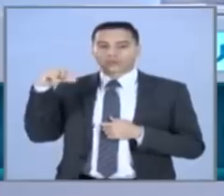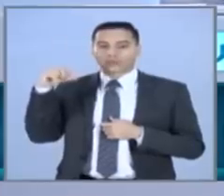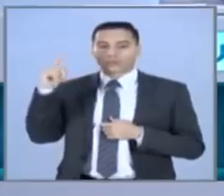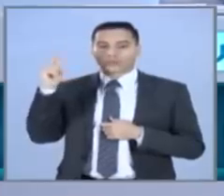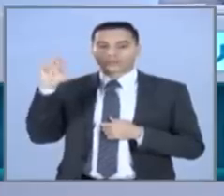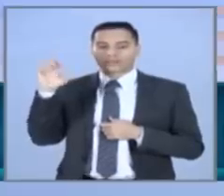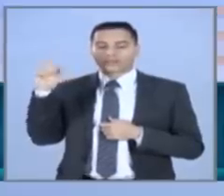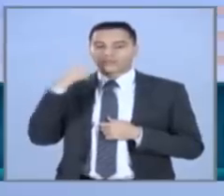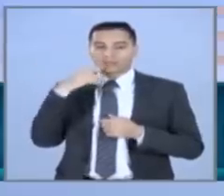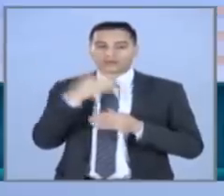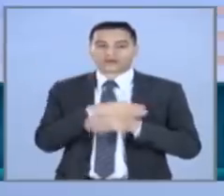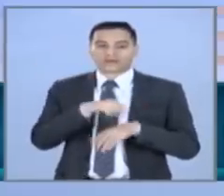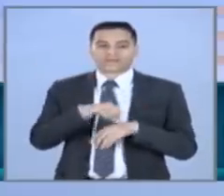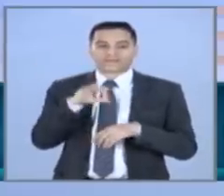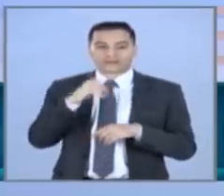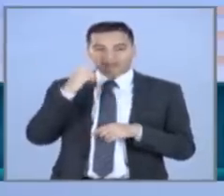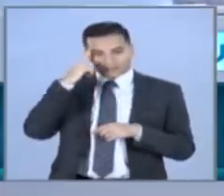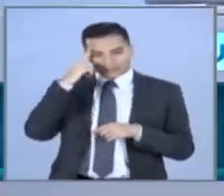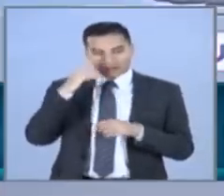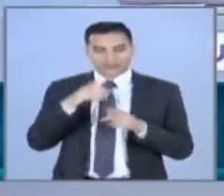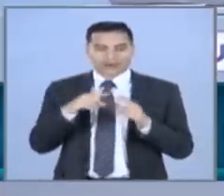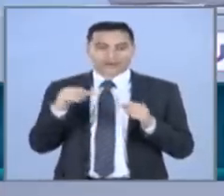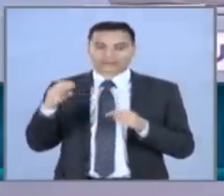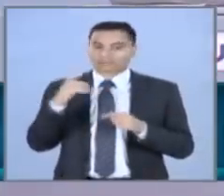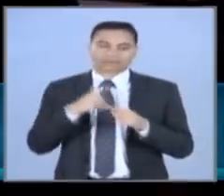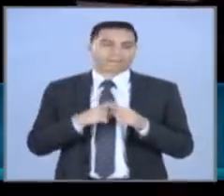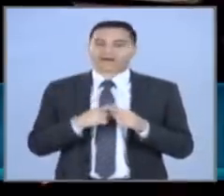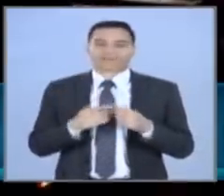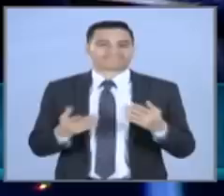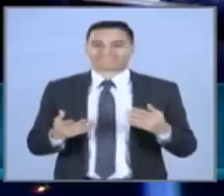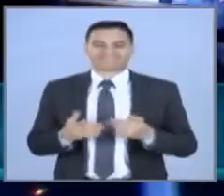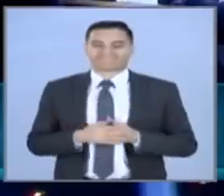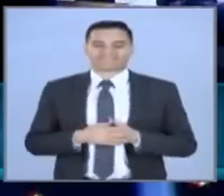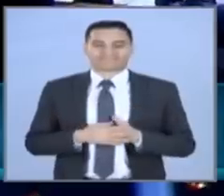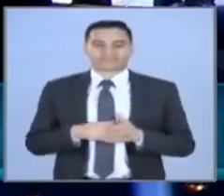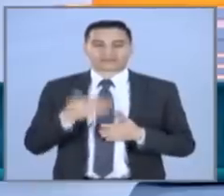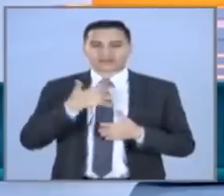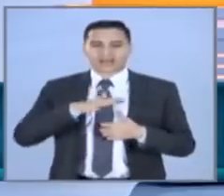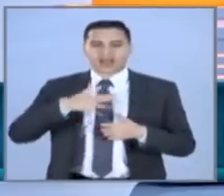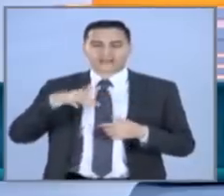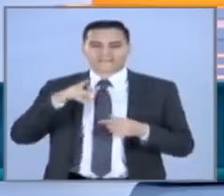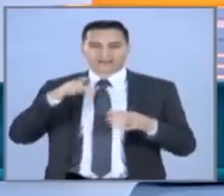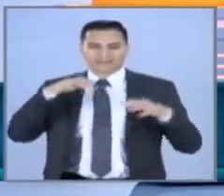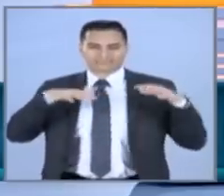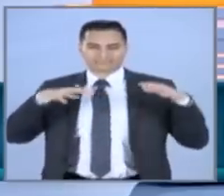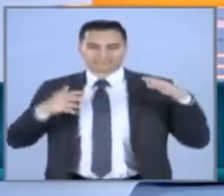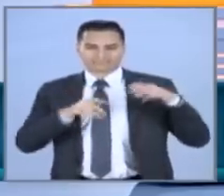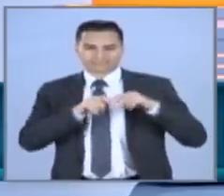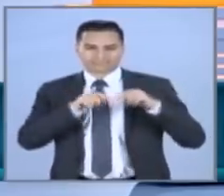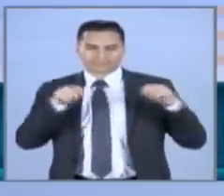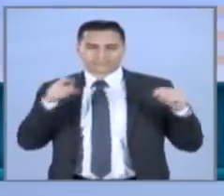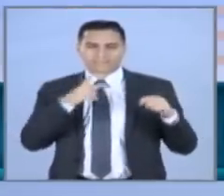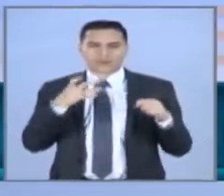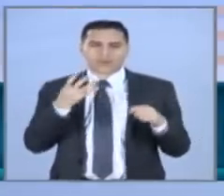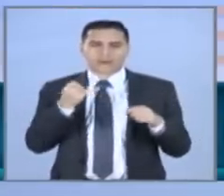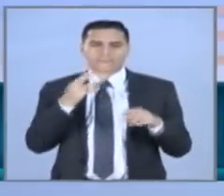اليابان. اليابان. إجابة خاطئة. طول الكهف حوالي 240